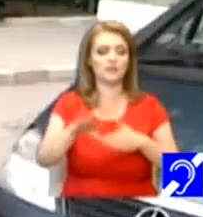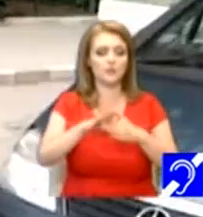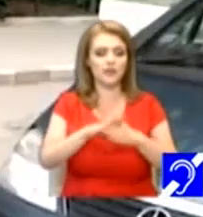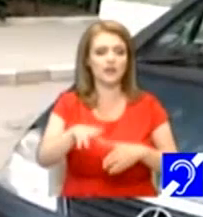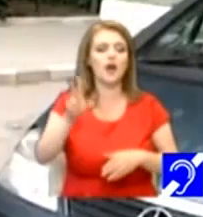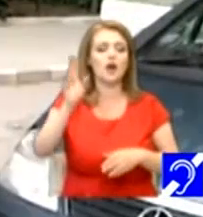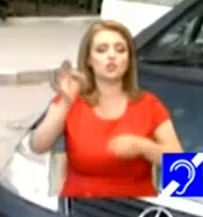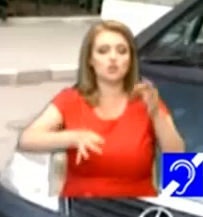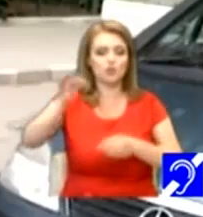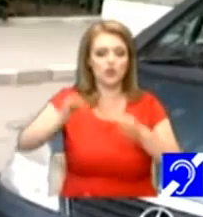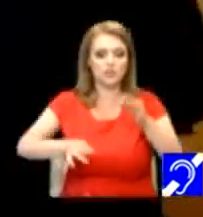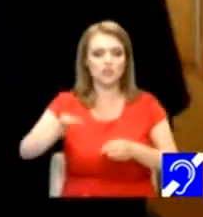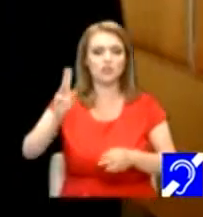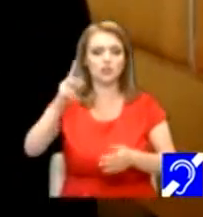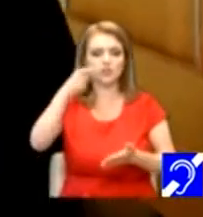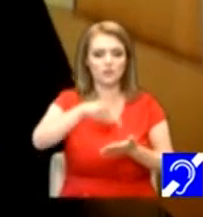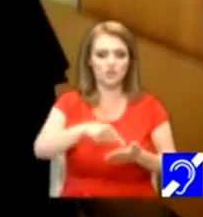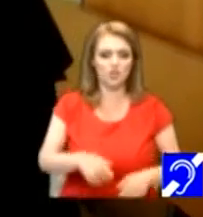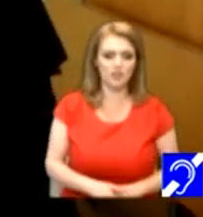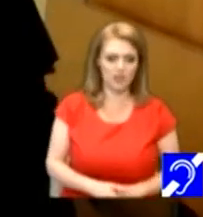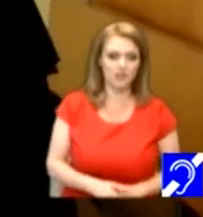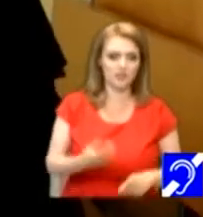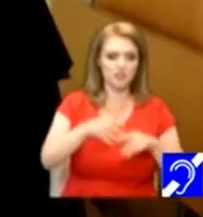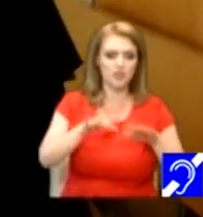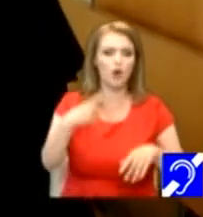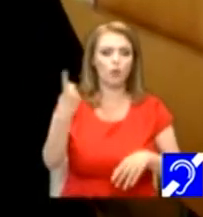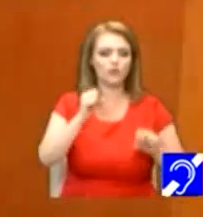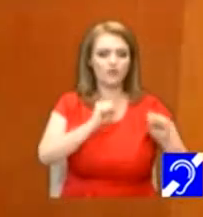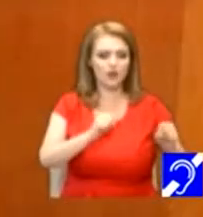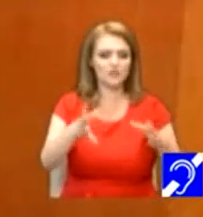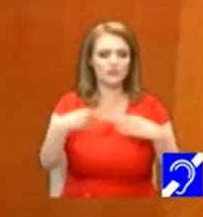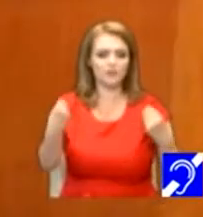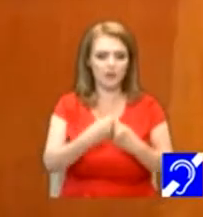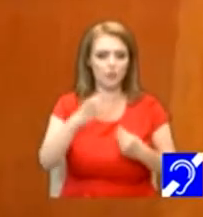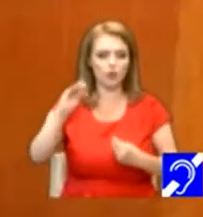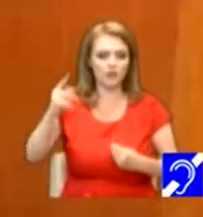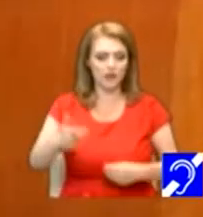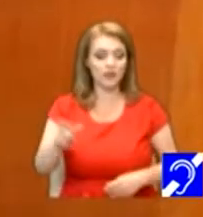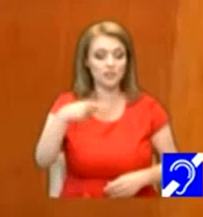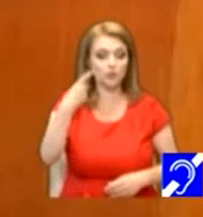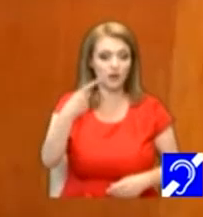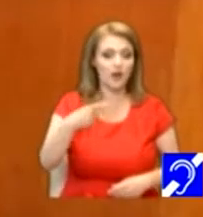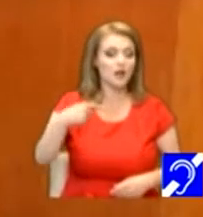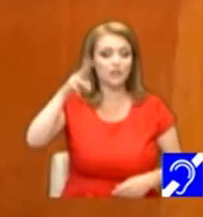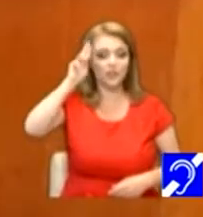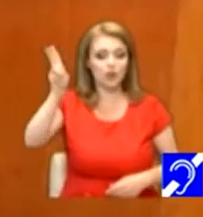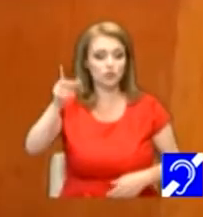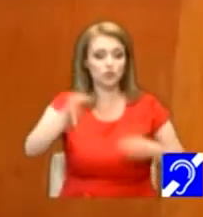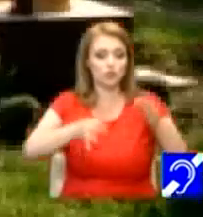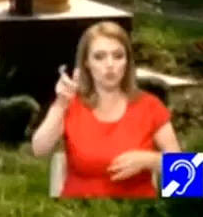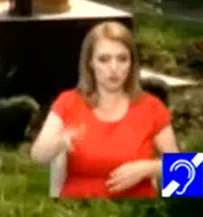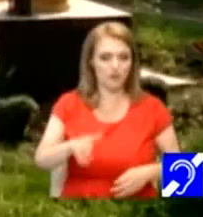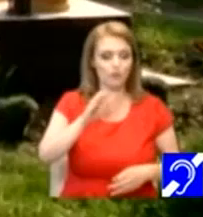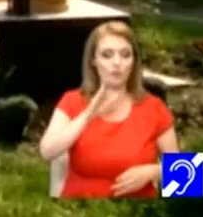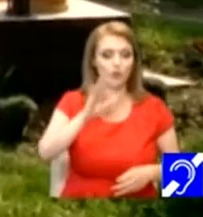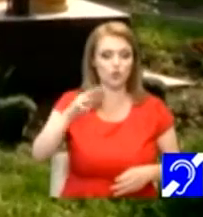pentru a stabili cine este responsabil de erorile admise. Unul dintre avocații familiei Botnar, Ion Cerga, spune că nu a știut că magistratul